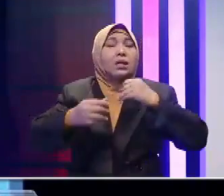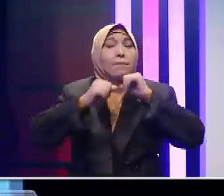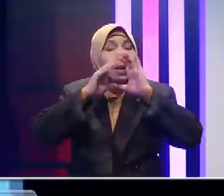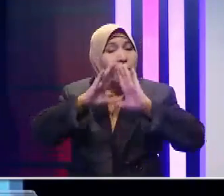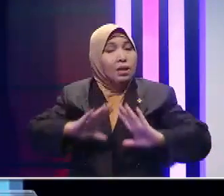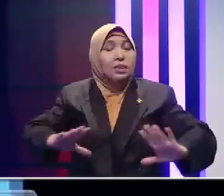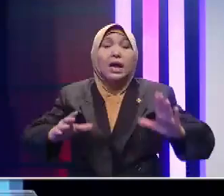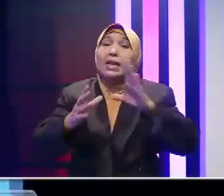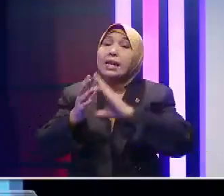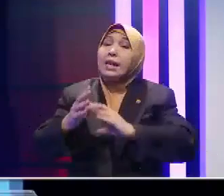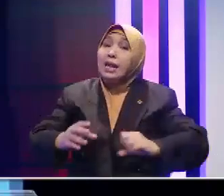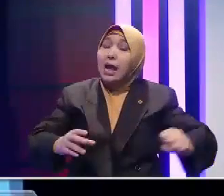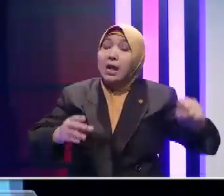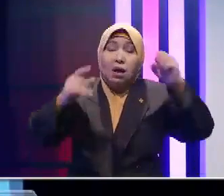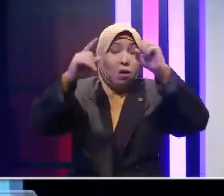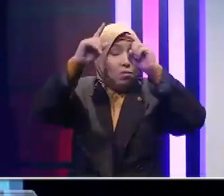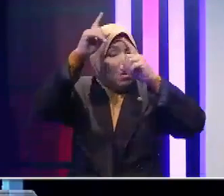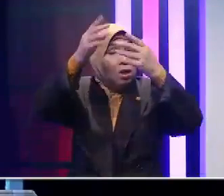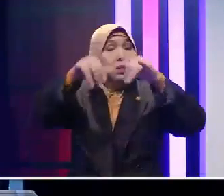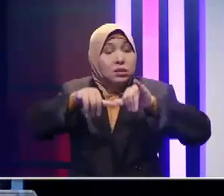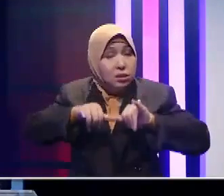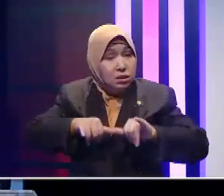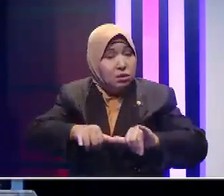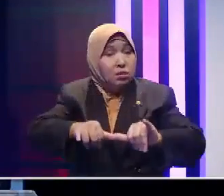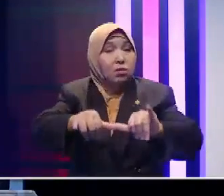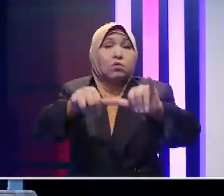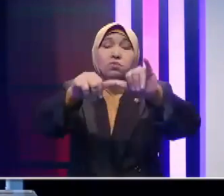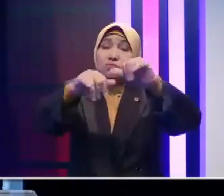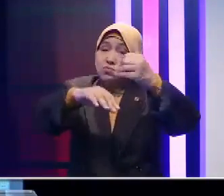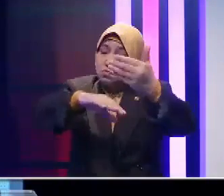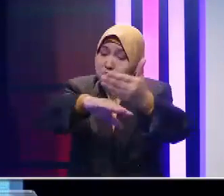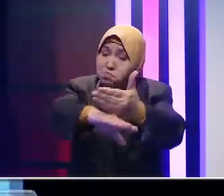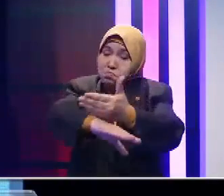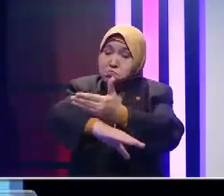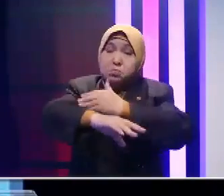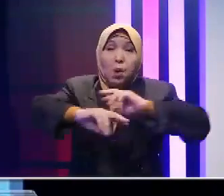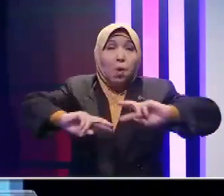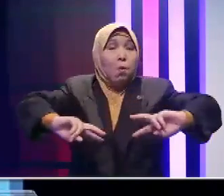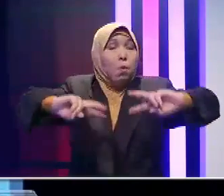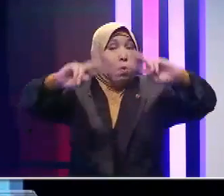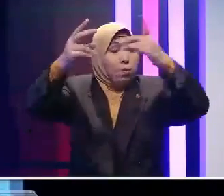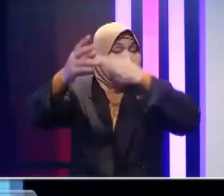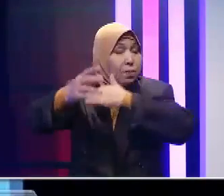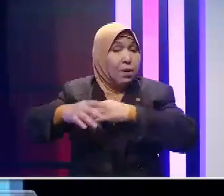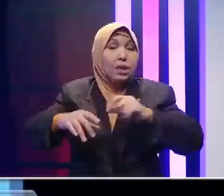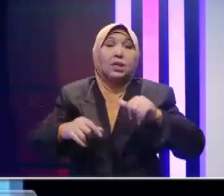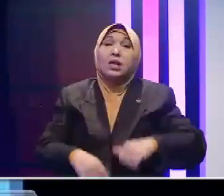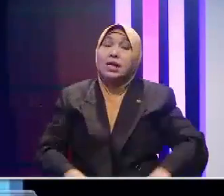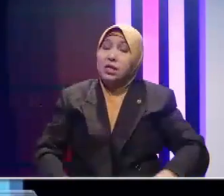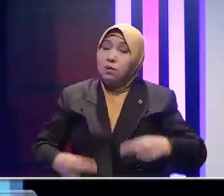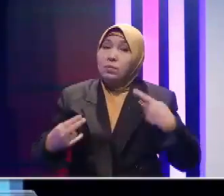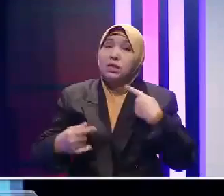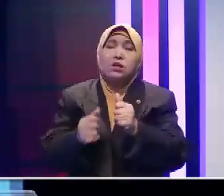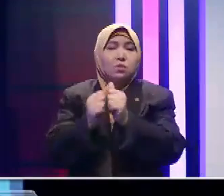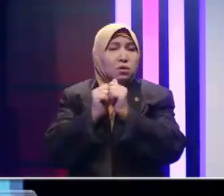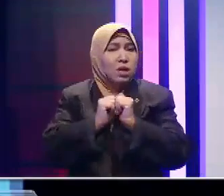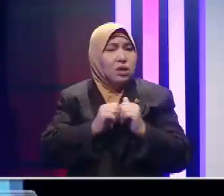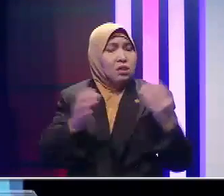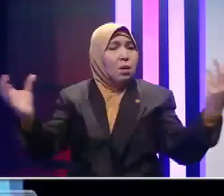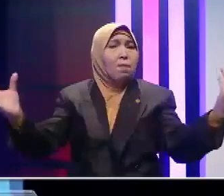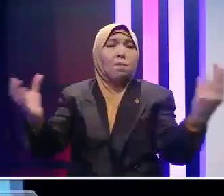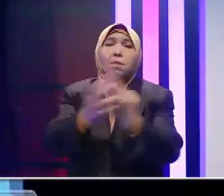pastinya moga-moga Allah Subhanahu wa taala terus membangkitkan iman dalam kehidupan kita, insya-Allah taala. Mari kita sama-sama